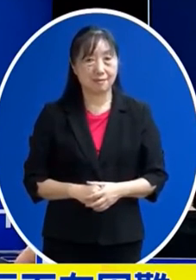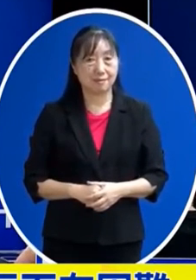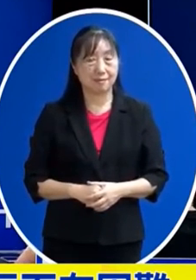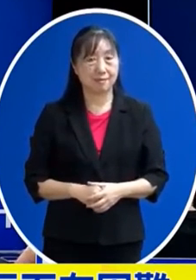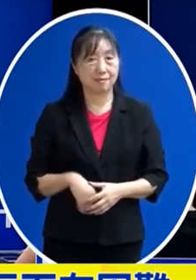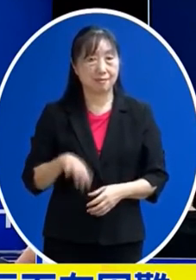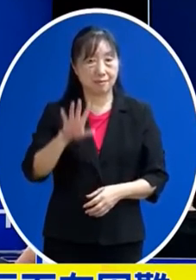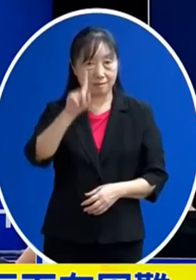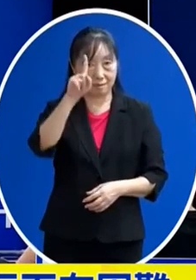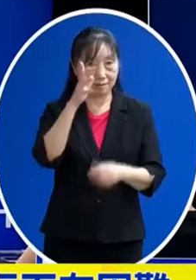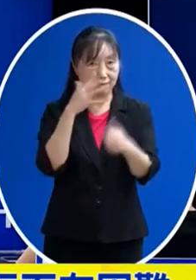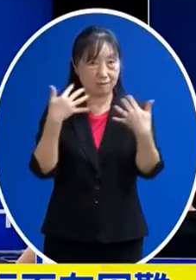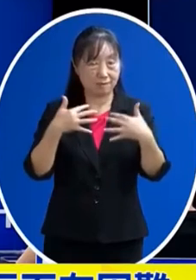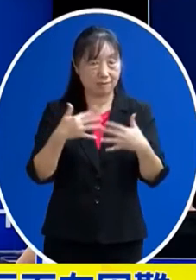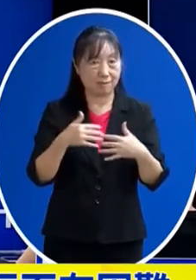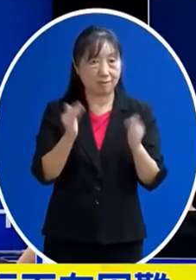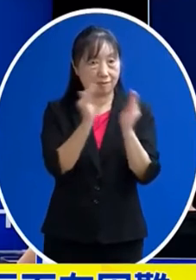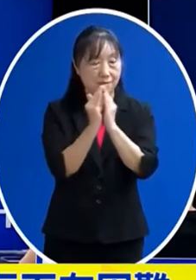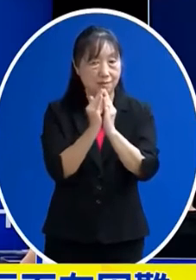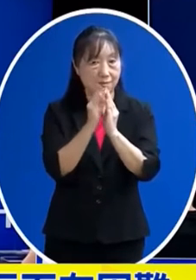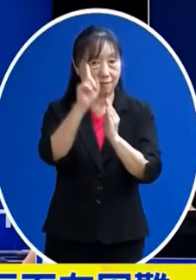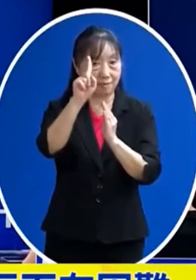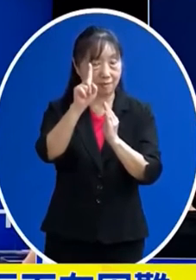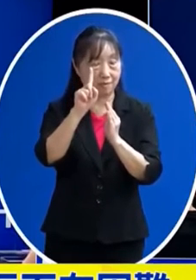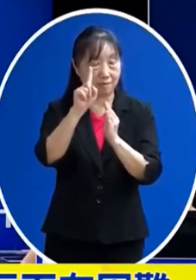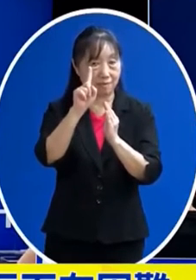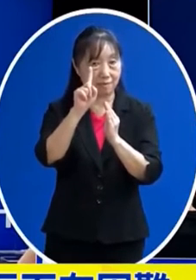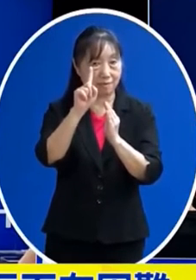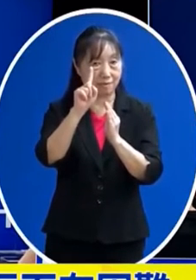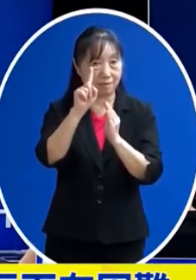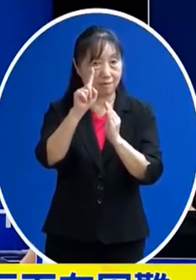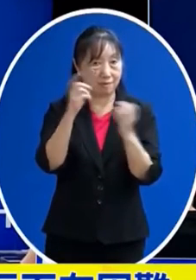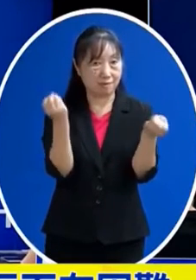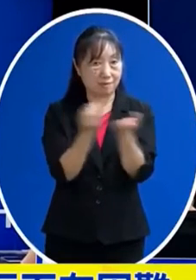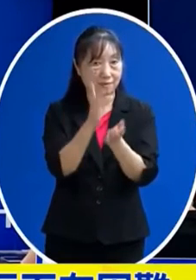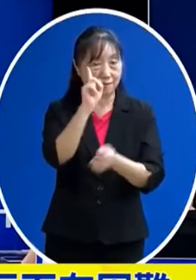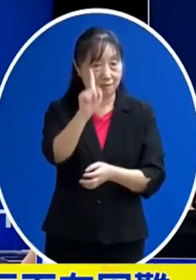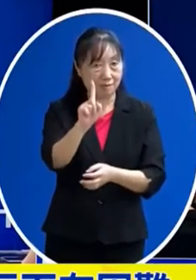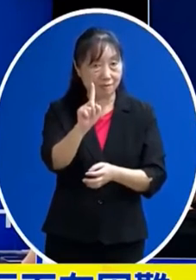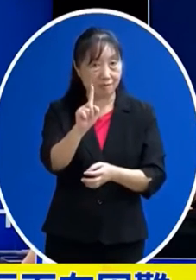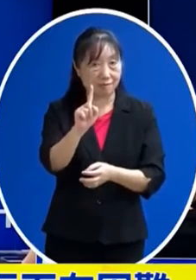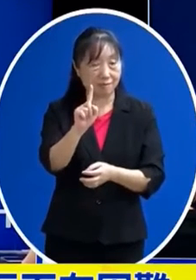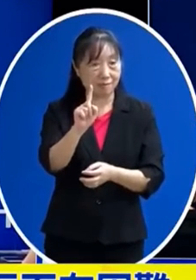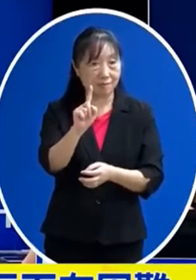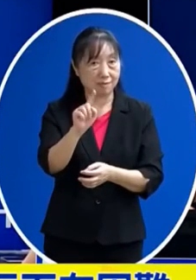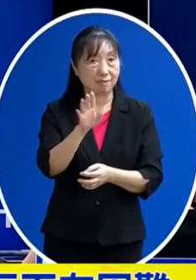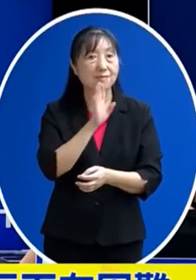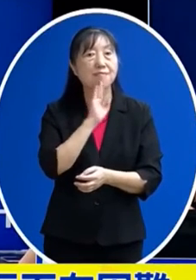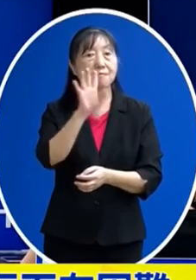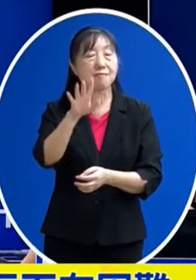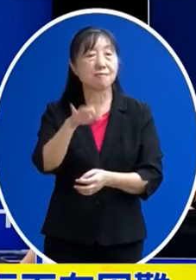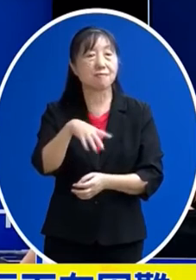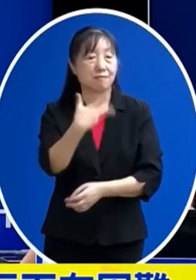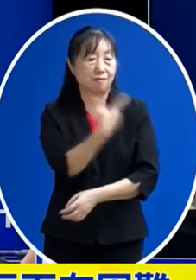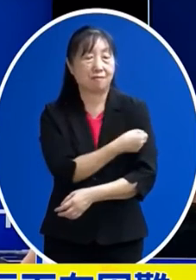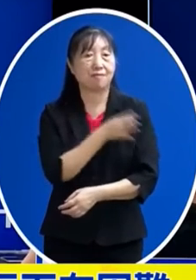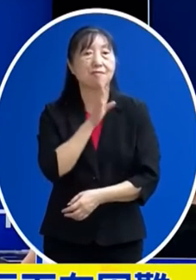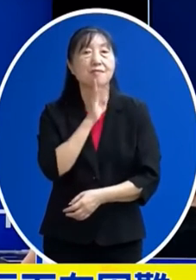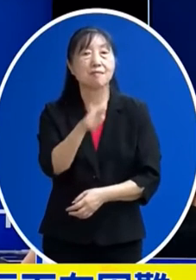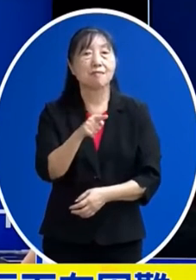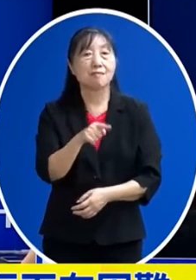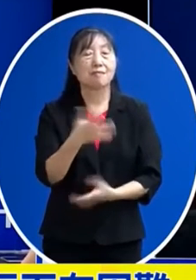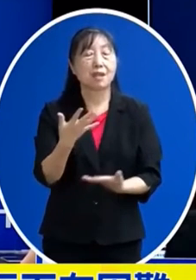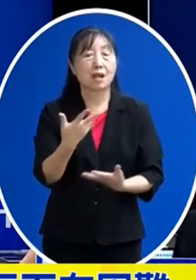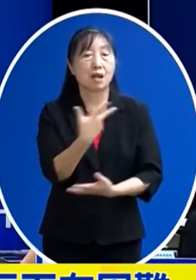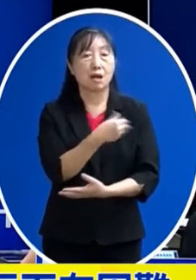放言这边一个问题提问是，桃园这边有出现一名高中生施打 BNT 之后12天